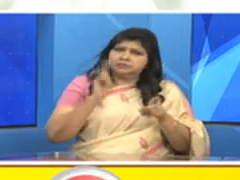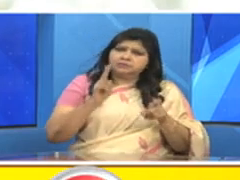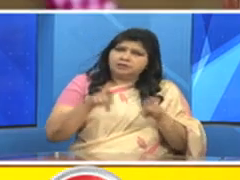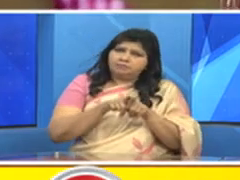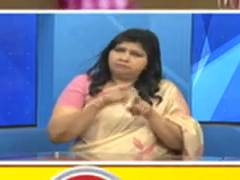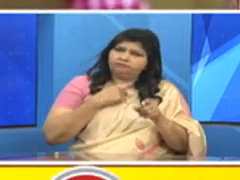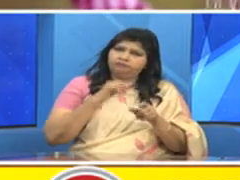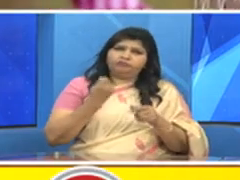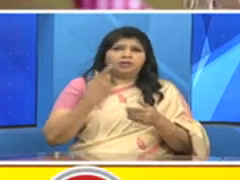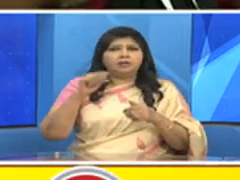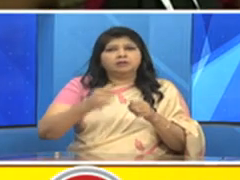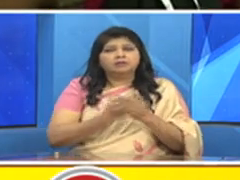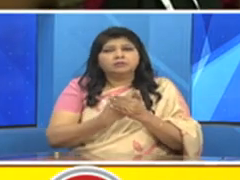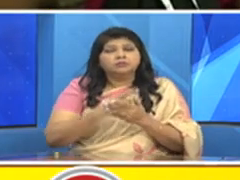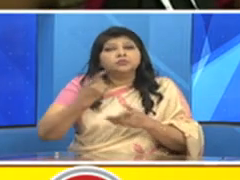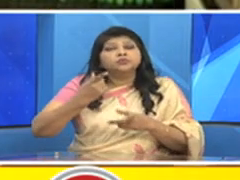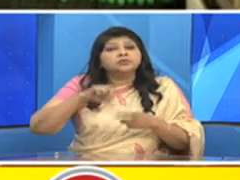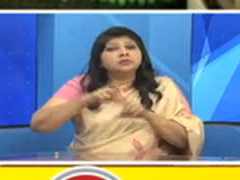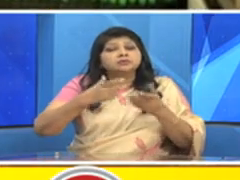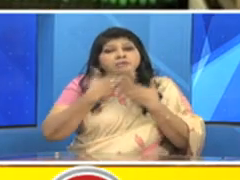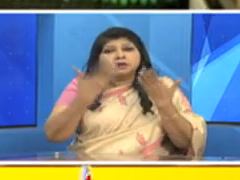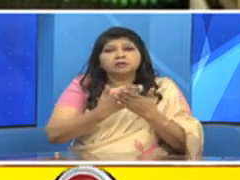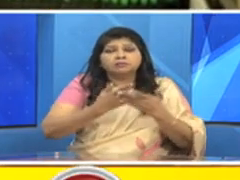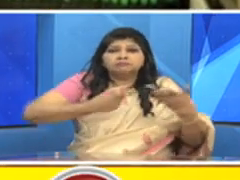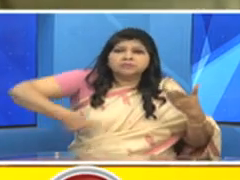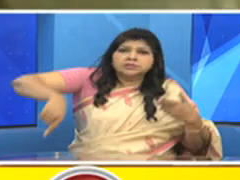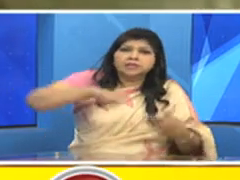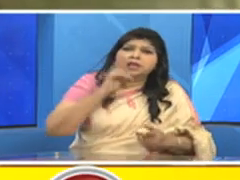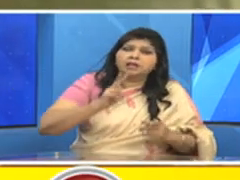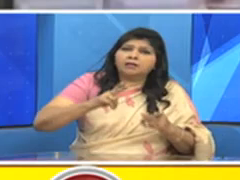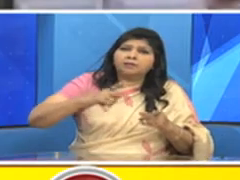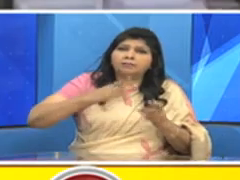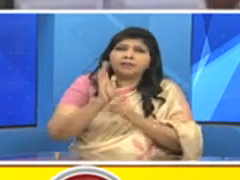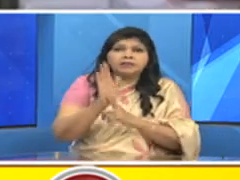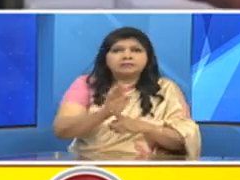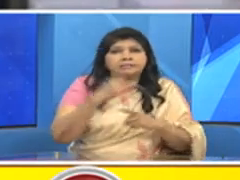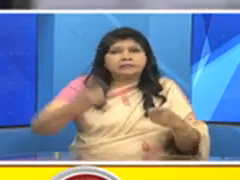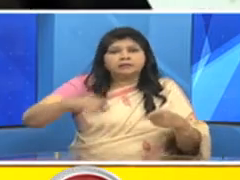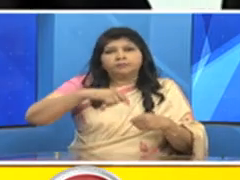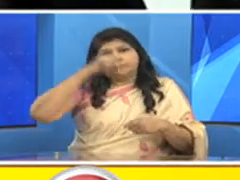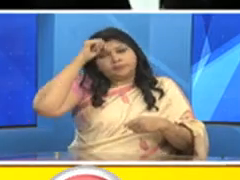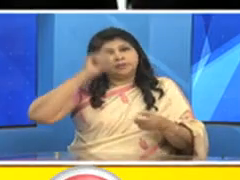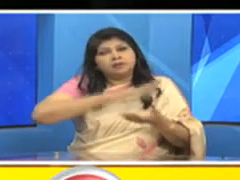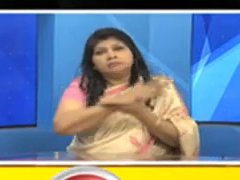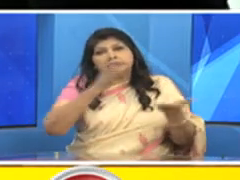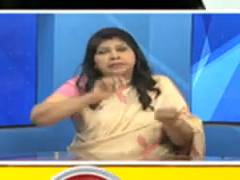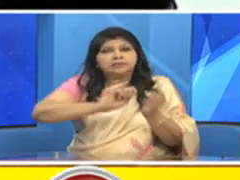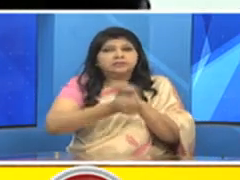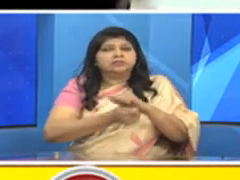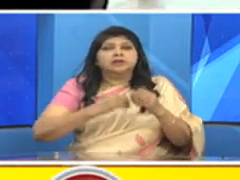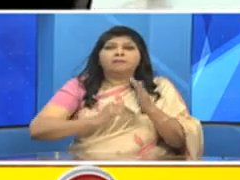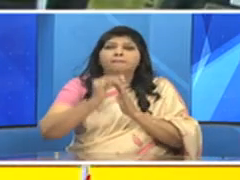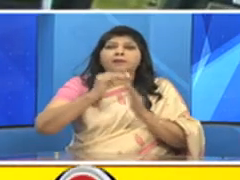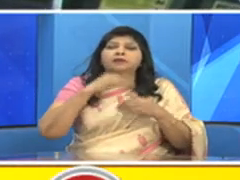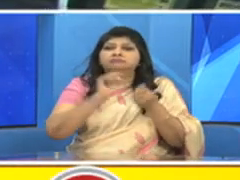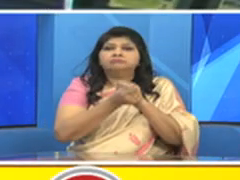हैं? क्या उस प्रयोग को पूरे देश भर में दोहराकर एक बड़ा परिवर्तन ला सकते हैं? क्या उसको